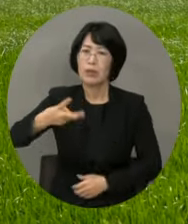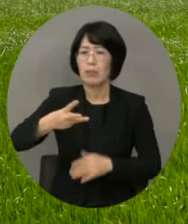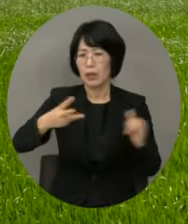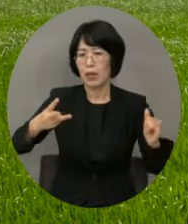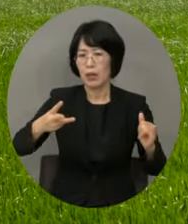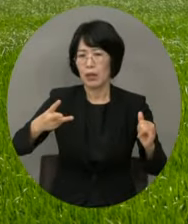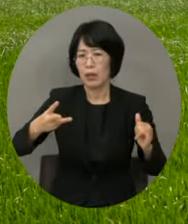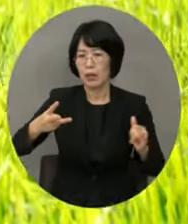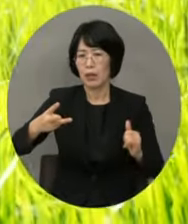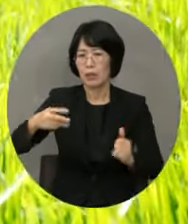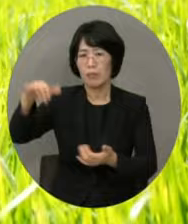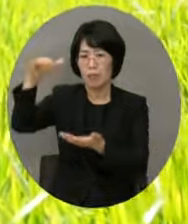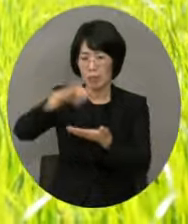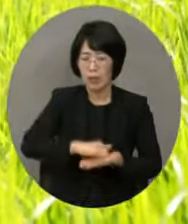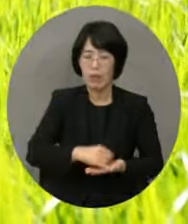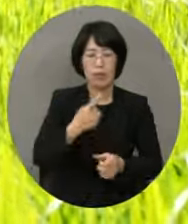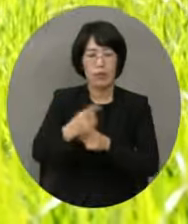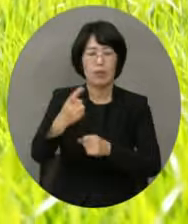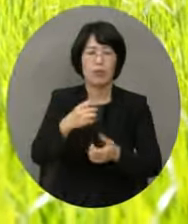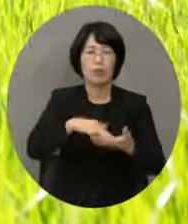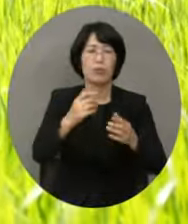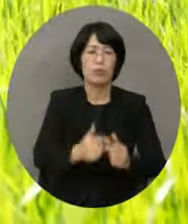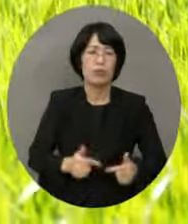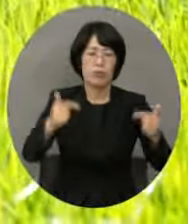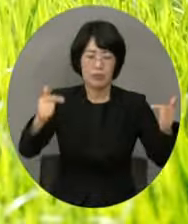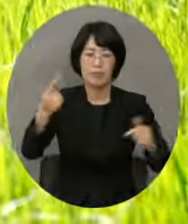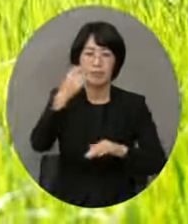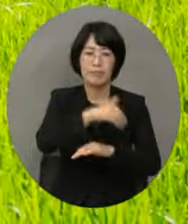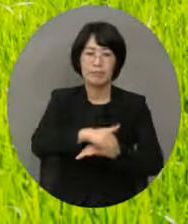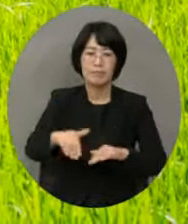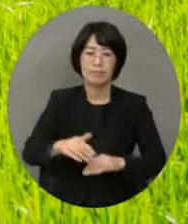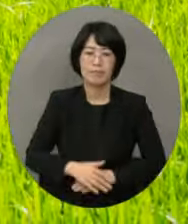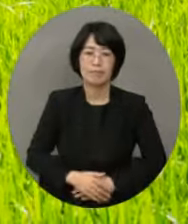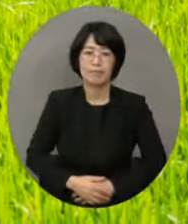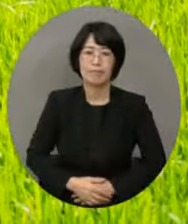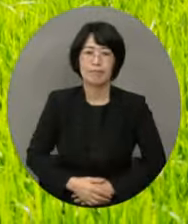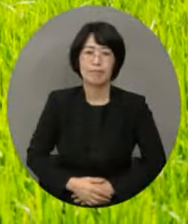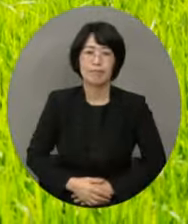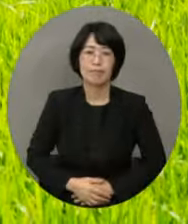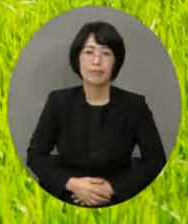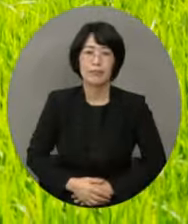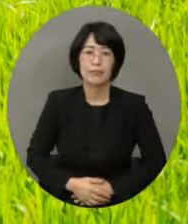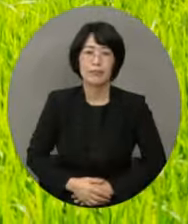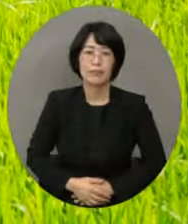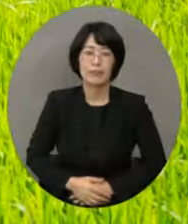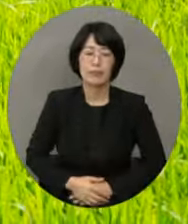명이 배치된 가운데 내년에는 더욱 확대될 예정입니다. MBC 뉴스 박종호입니다.